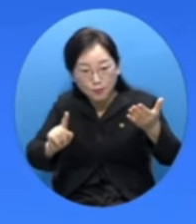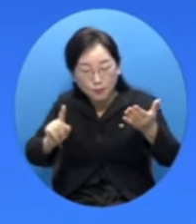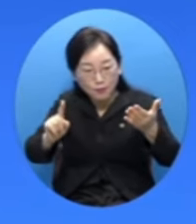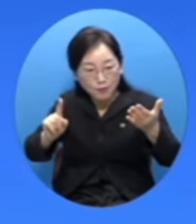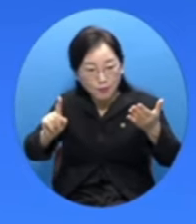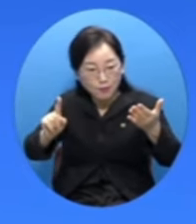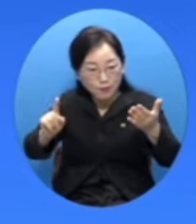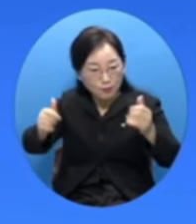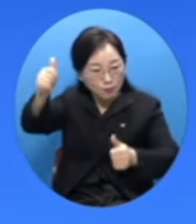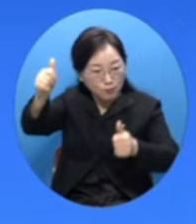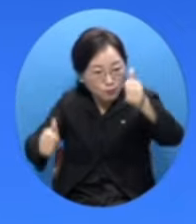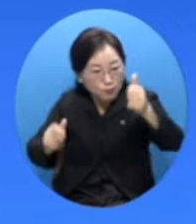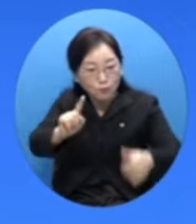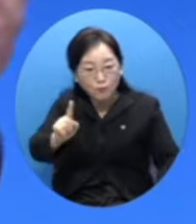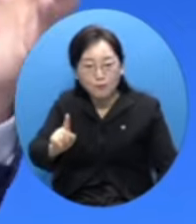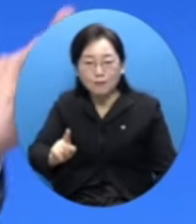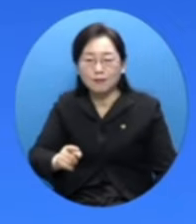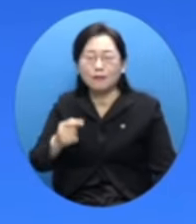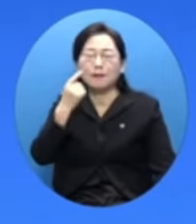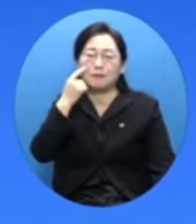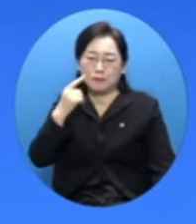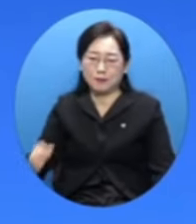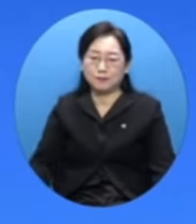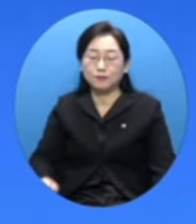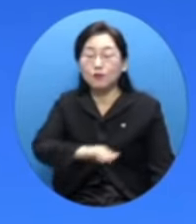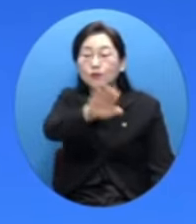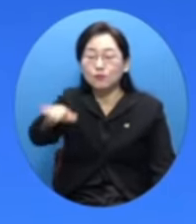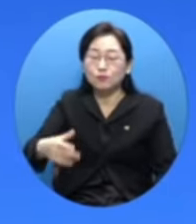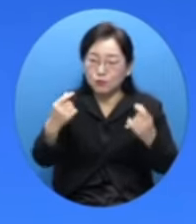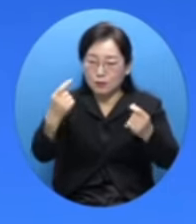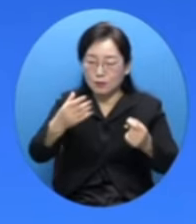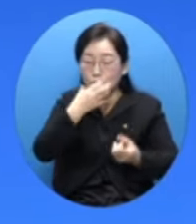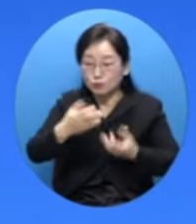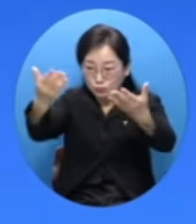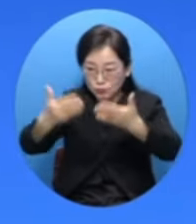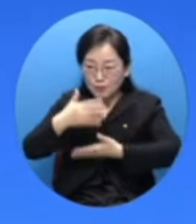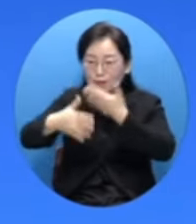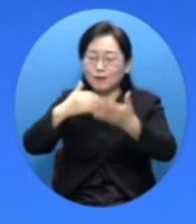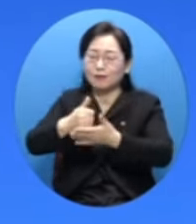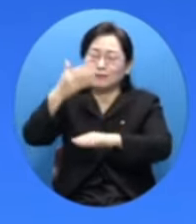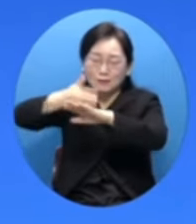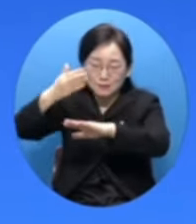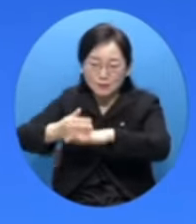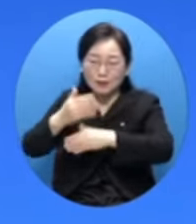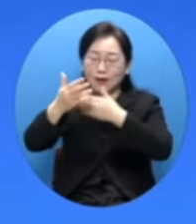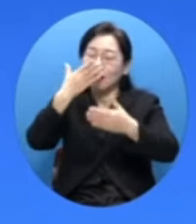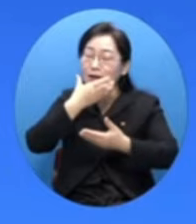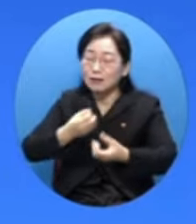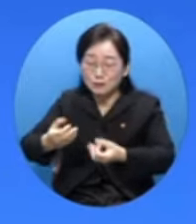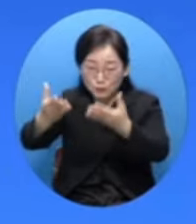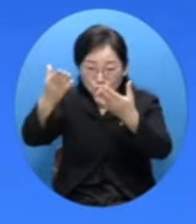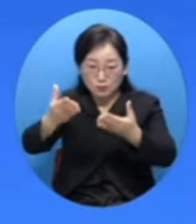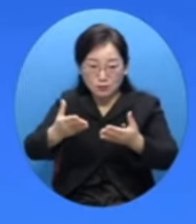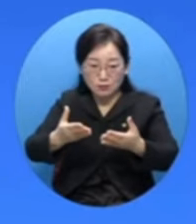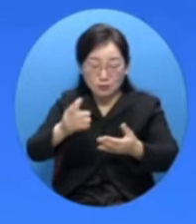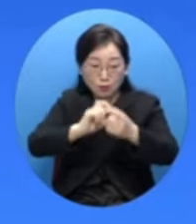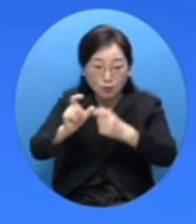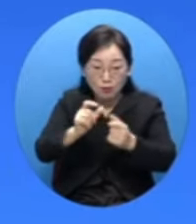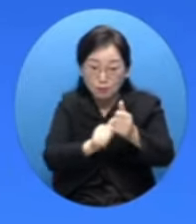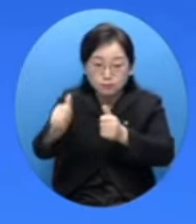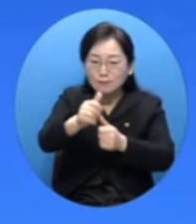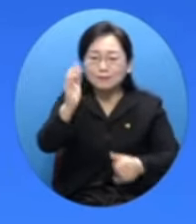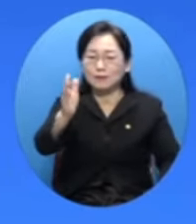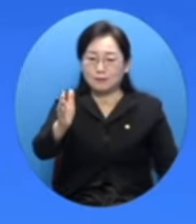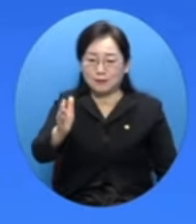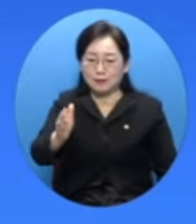여러분 한평생 살아간 동안 어떤 축복을 받았더라도 축복을 주신 하나님께 감사하고 축복이 하나님보다 더 앞서지 않게 되기를 바랍니다. 하나님